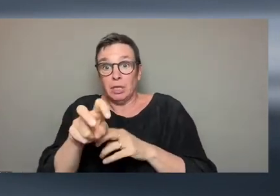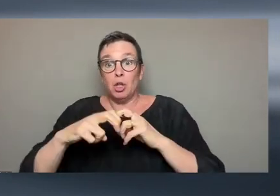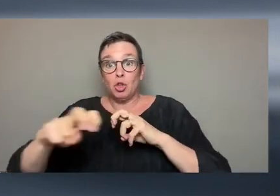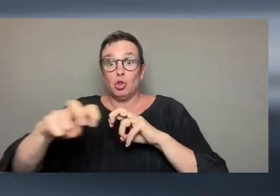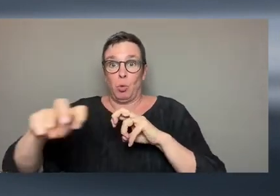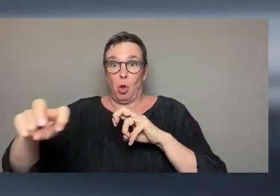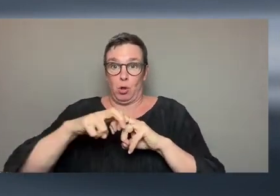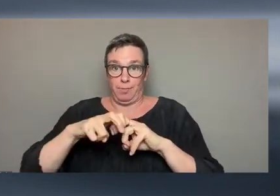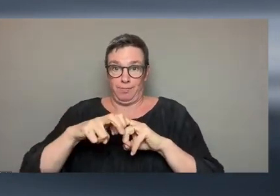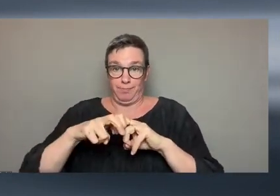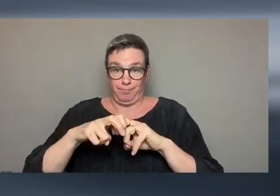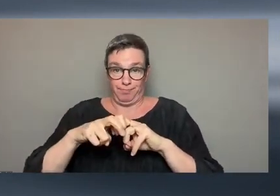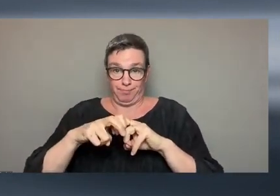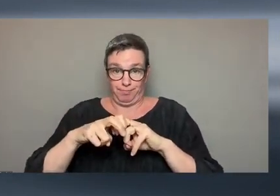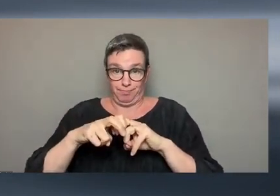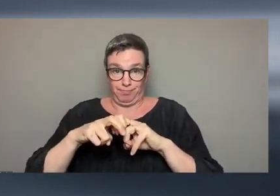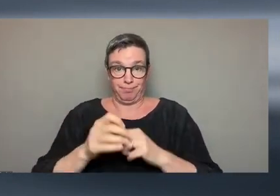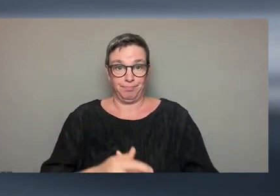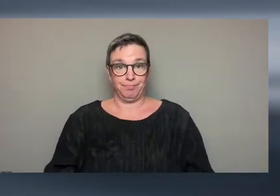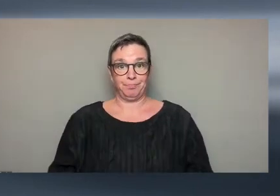mètre.